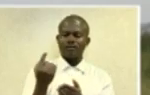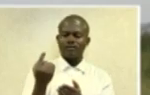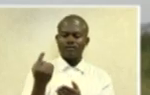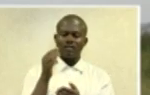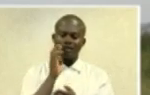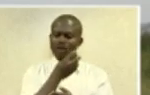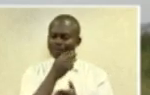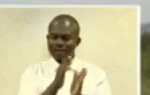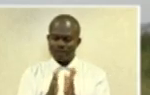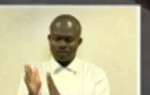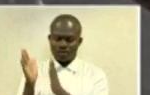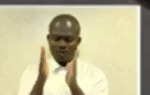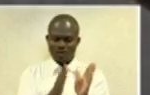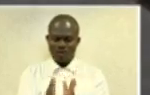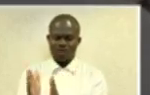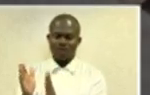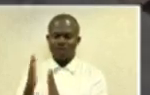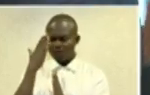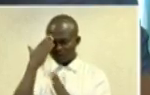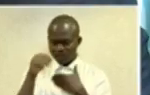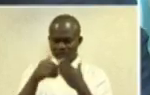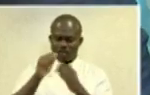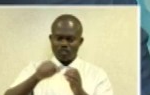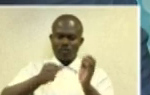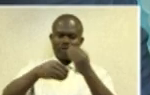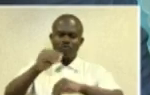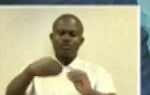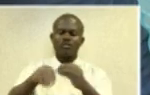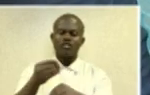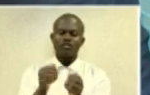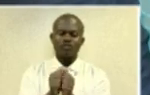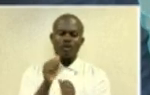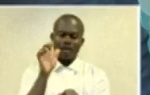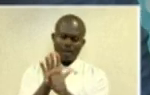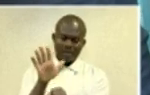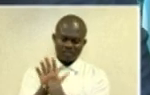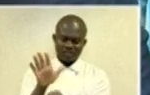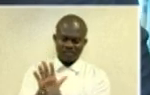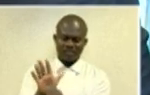cy'amazi atunganywa kugira ngo agurishwe amenshi